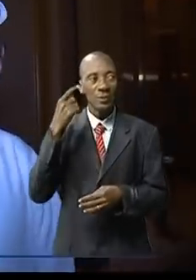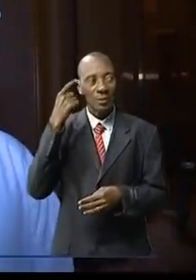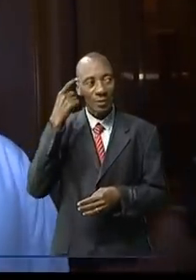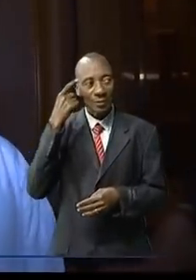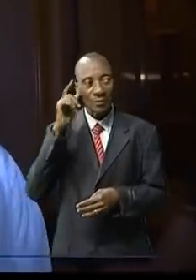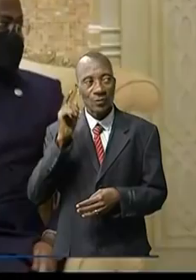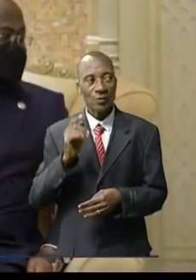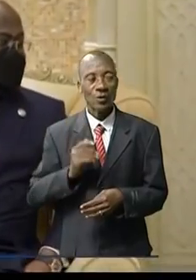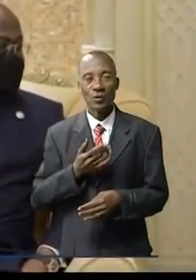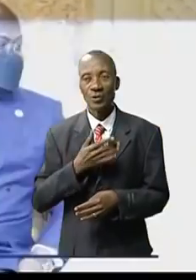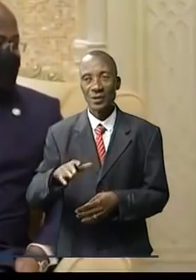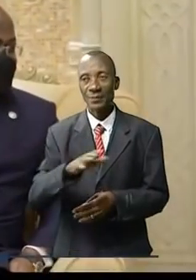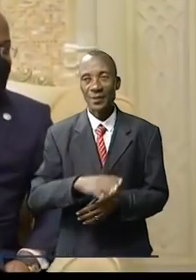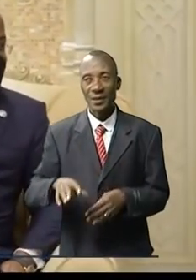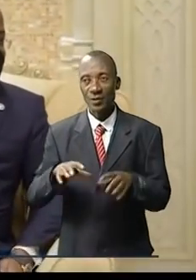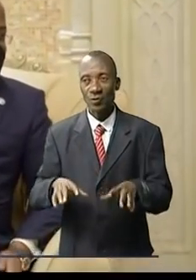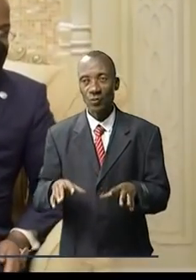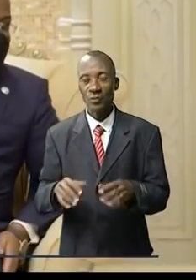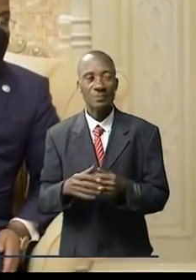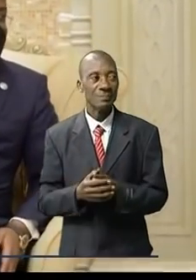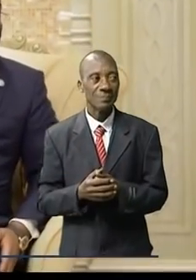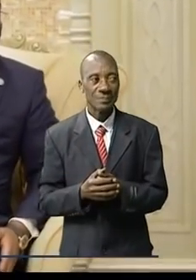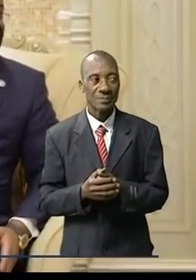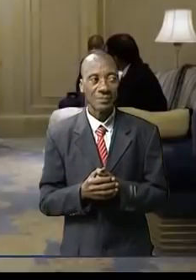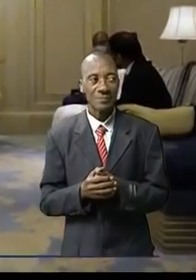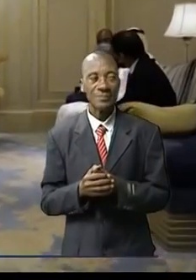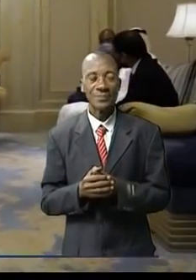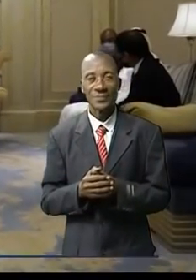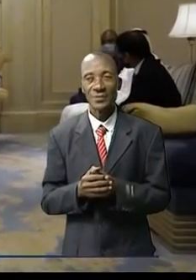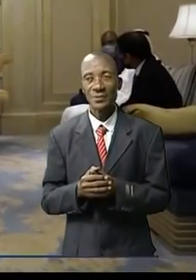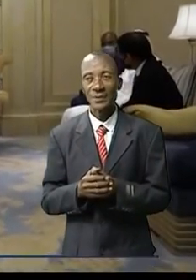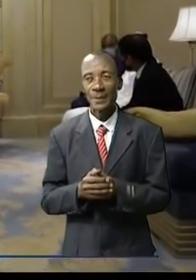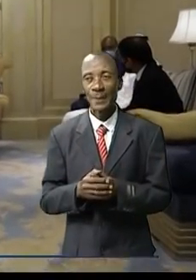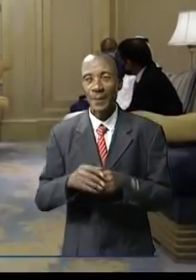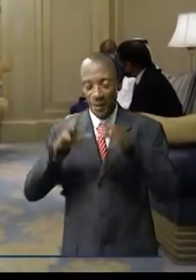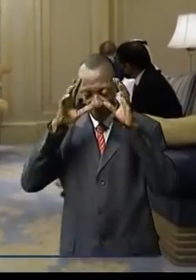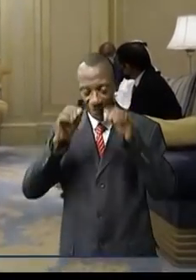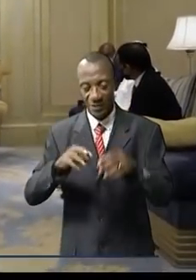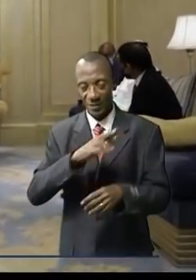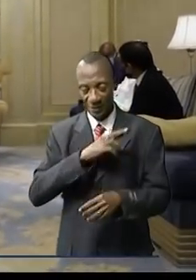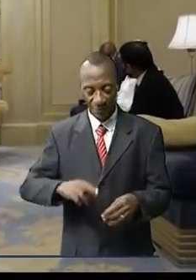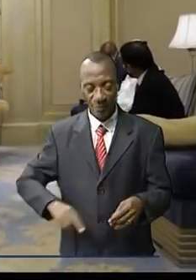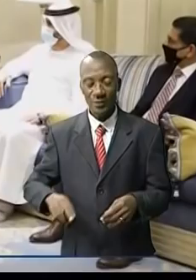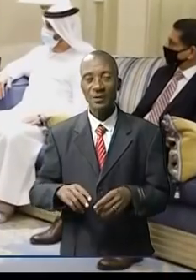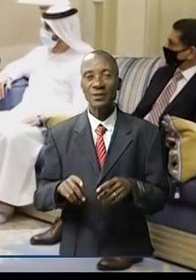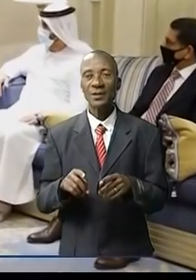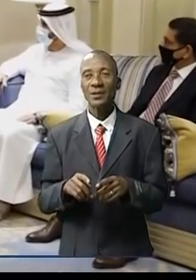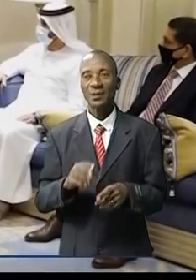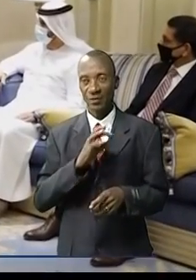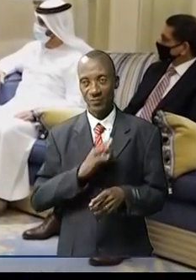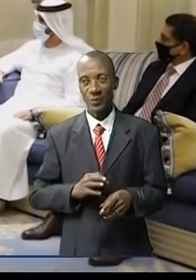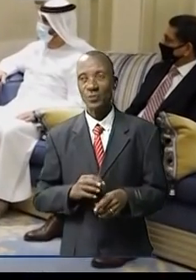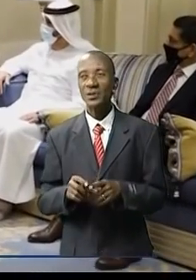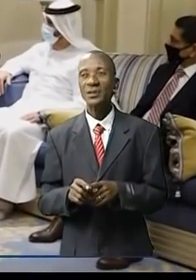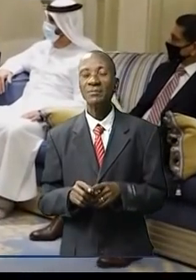démocratique du Congo. Le directeur général du grand port d'Abu Dhabi, Mohamed Juma Al-Shamisi, était également de la partie. Chérubin